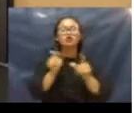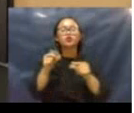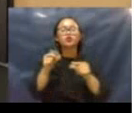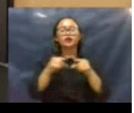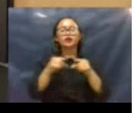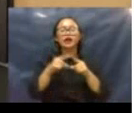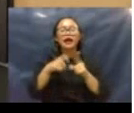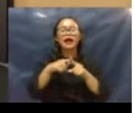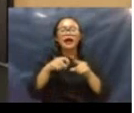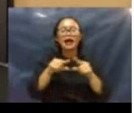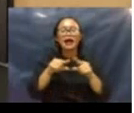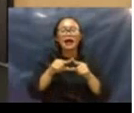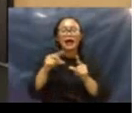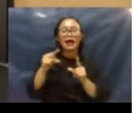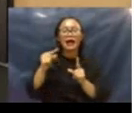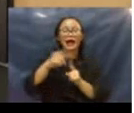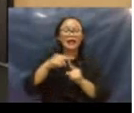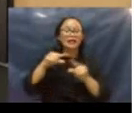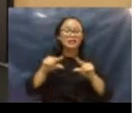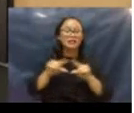dari Surakarta? Apakah Anda?